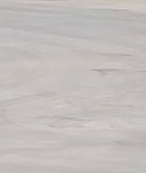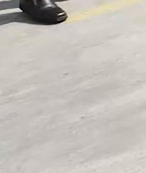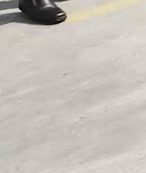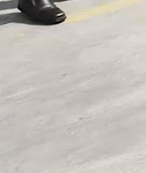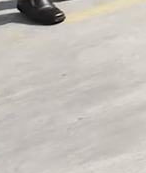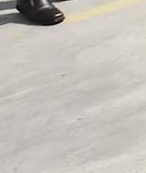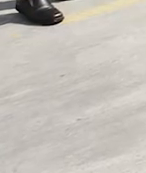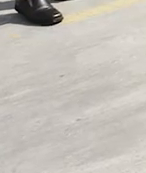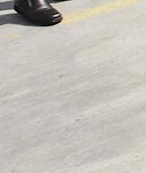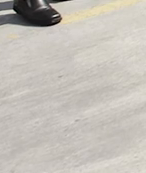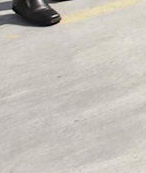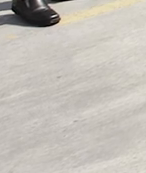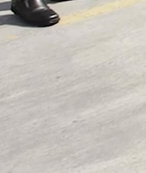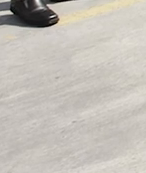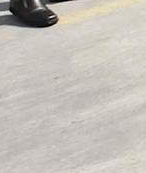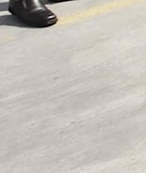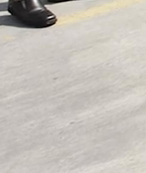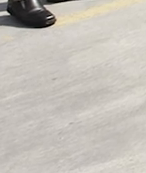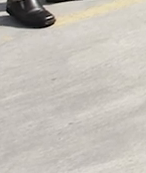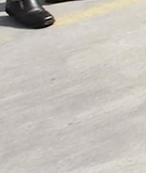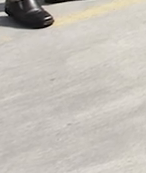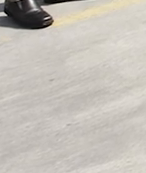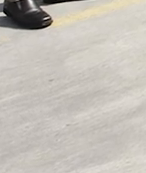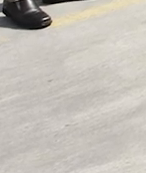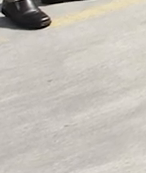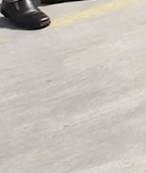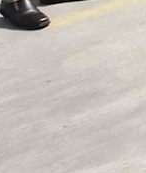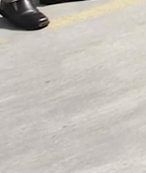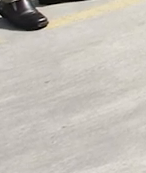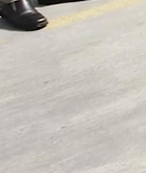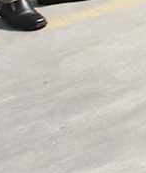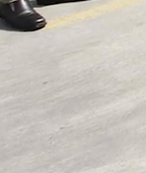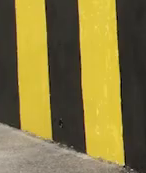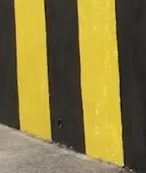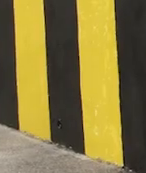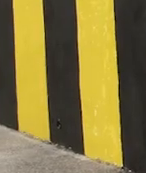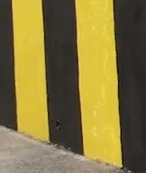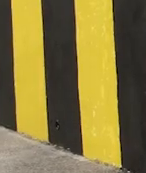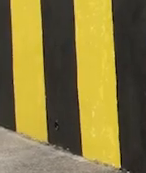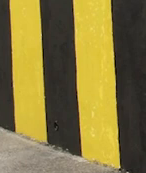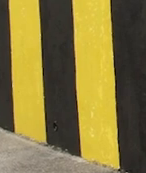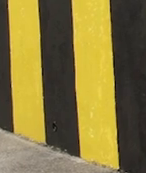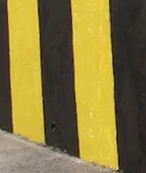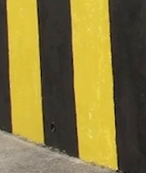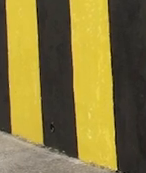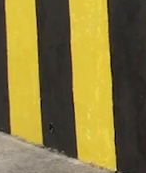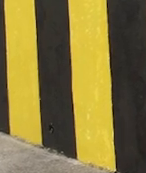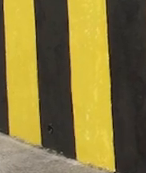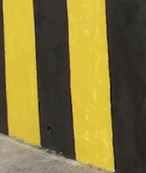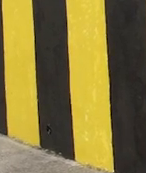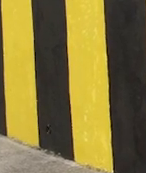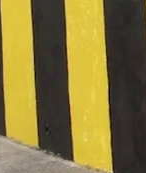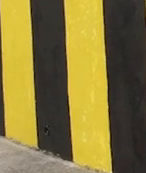Pinang. Inilah proses-proses yang dijalankan dan tentulah mengambil masa. Dan